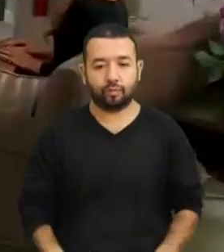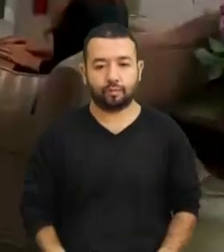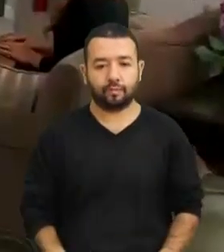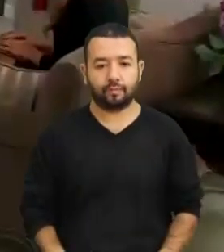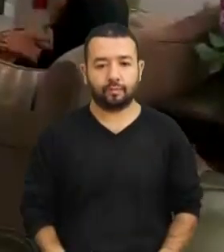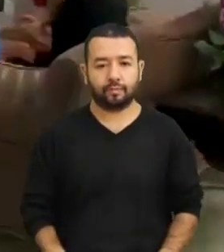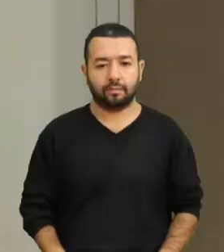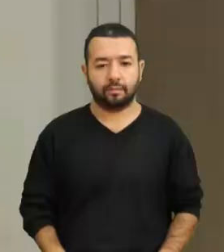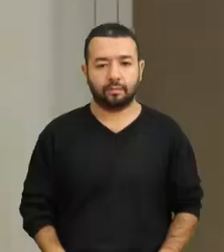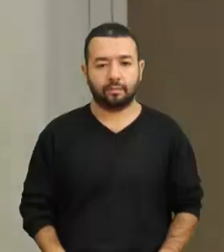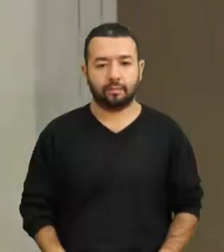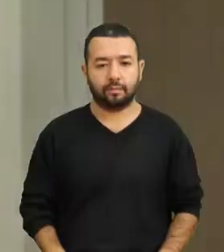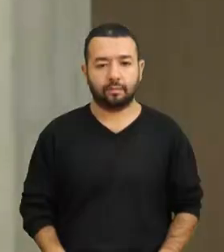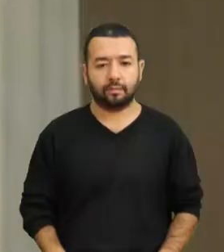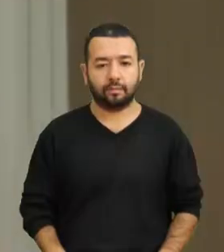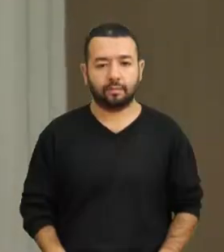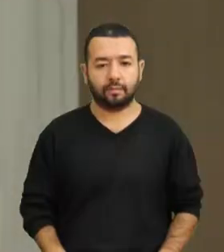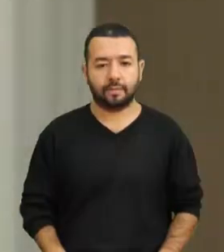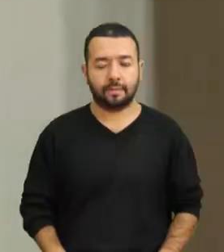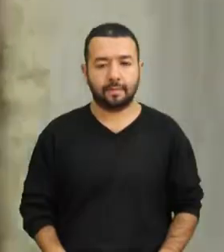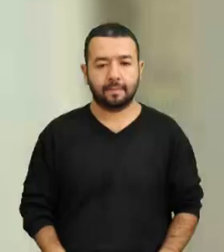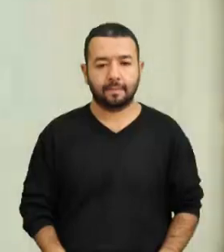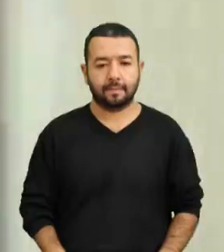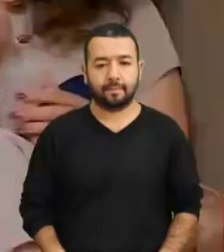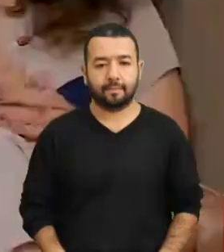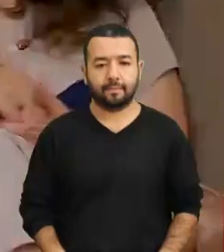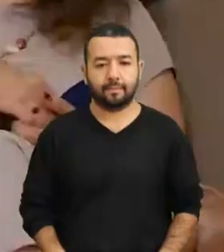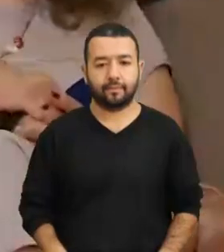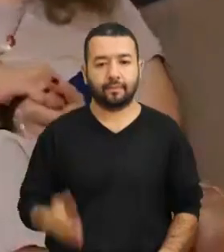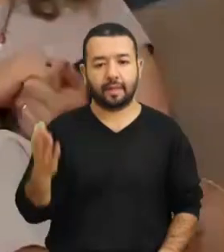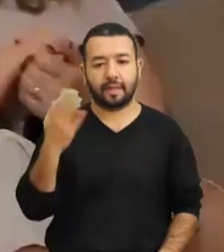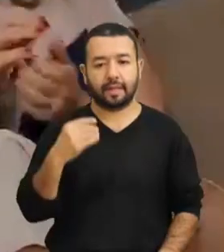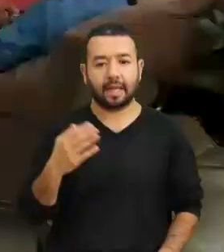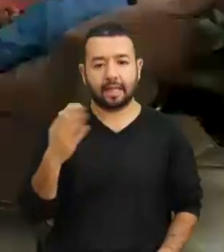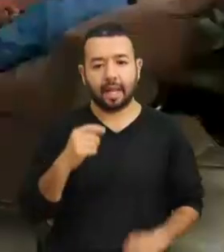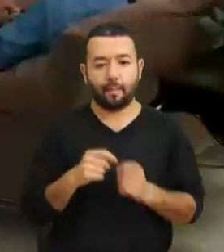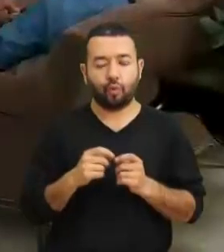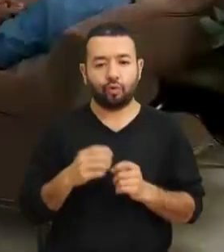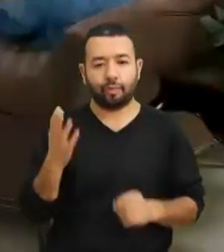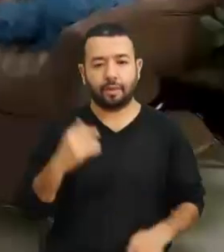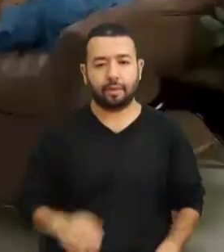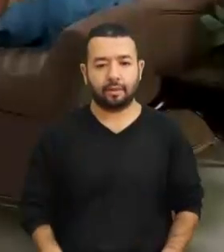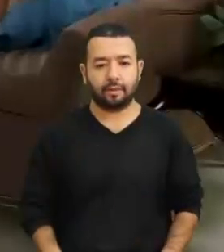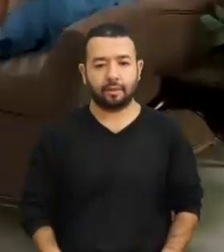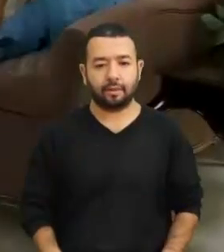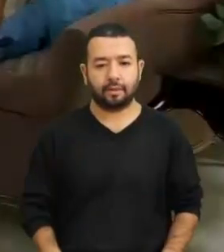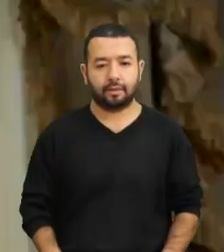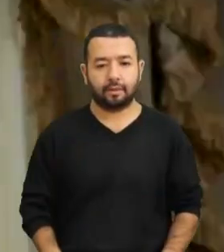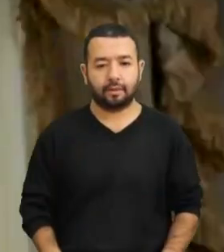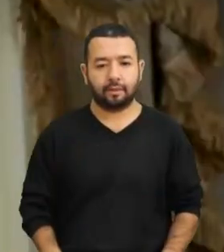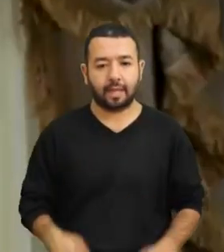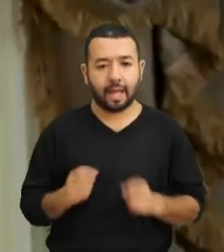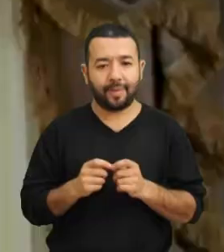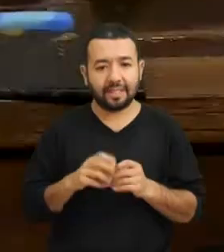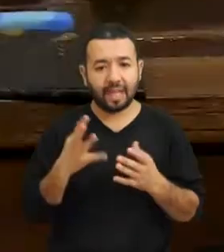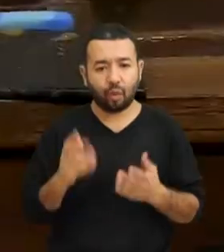Davetiyeyi götürüp sehpanın üzerine bıraktığı sırada... ...biricik mama tabağıyla içeri girdi. Gel boncuğum, gel. Ayağa takılınca mama davetiyenin üzerine boca oldu.